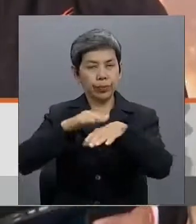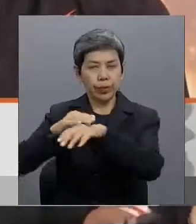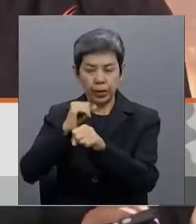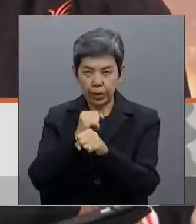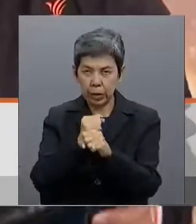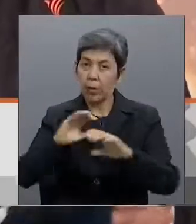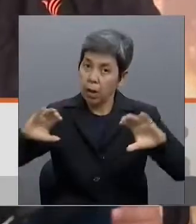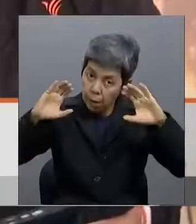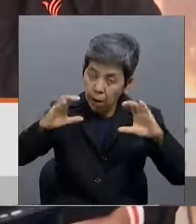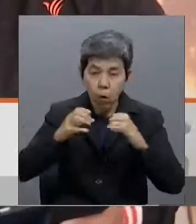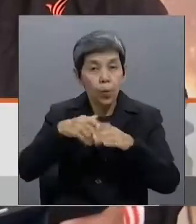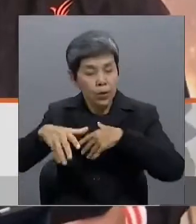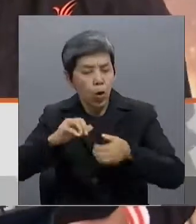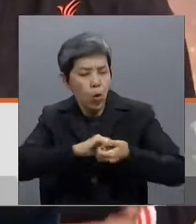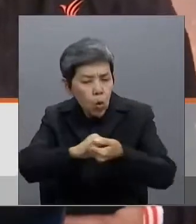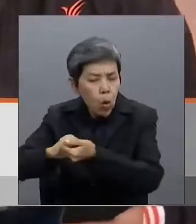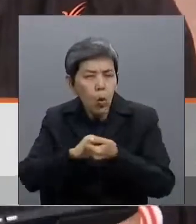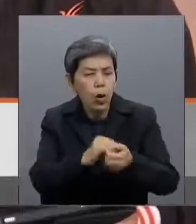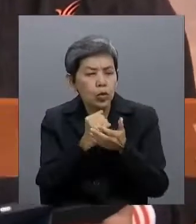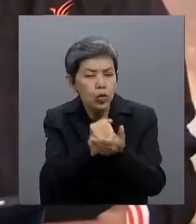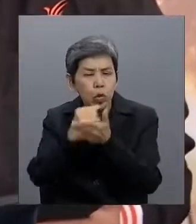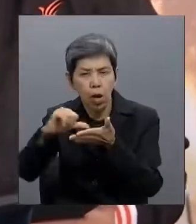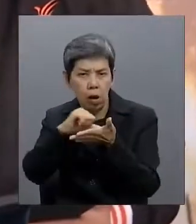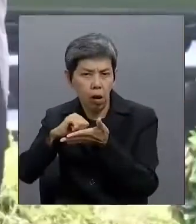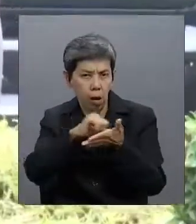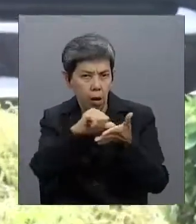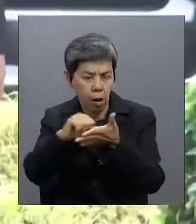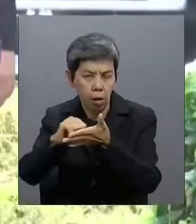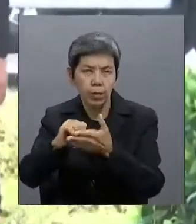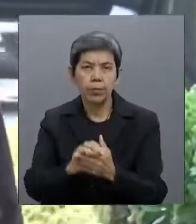านแล้วก็ภาคประชาชนร่วมกันในการแก้ปัญหาฝุ่นควันครับ